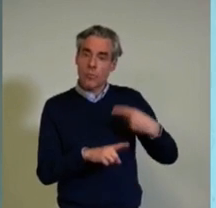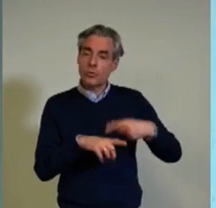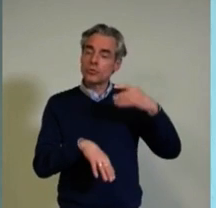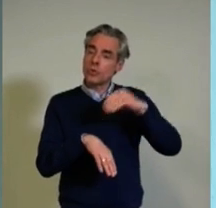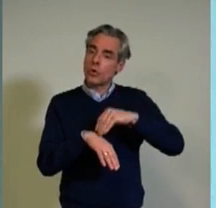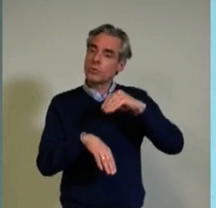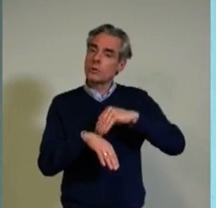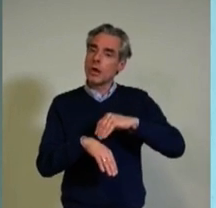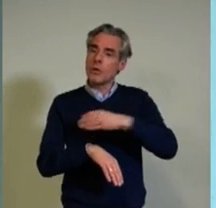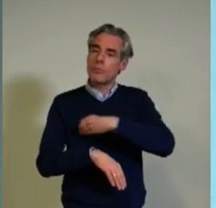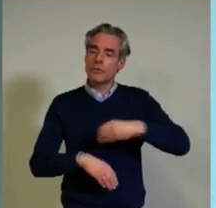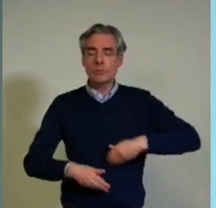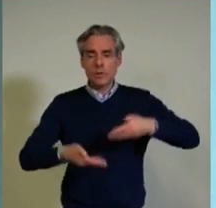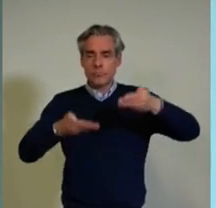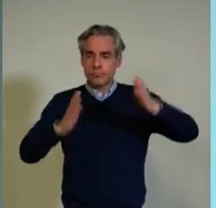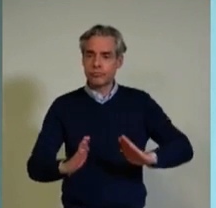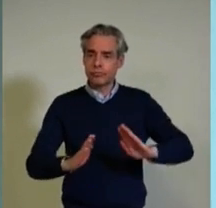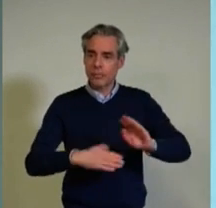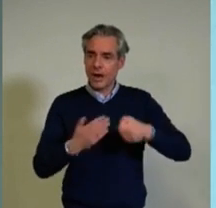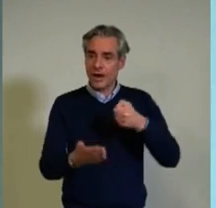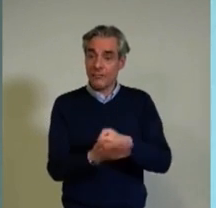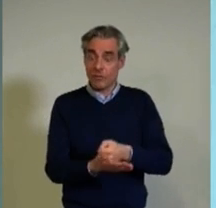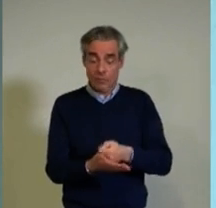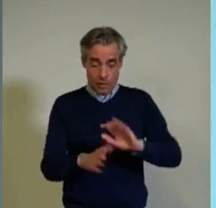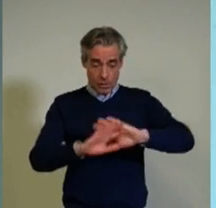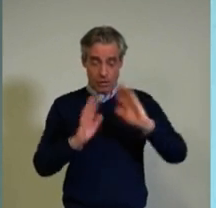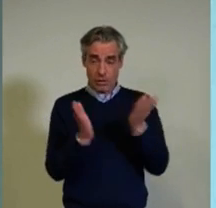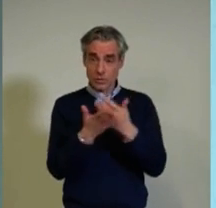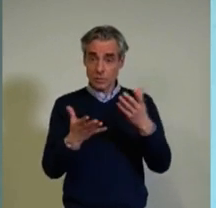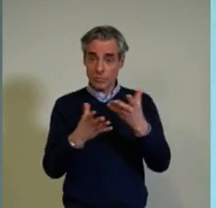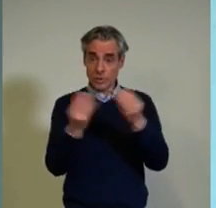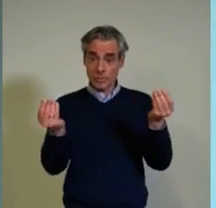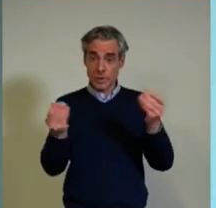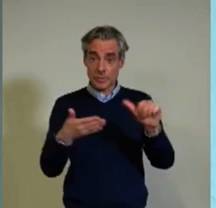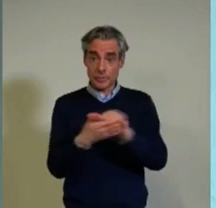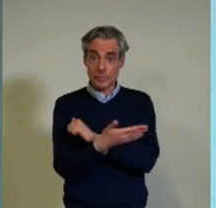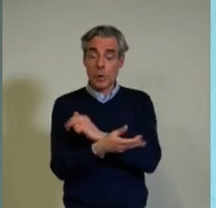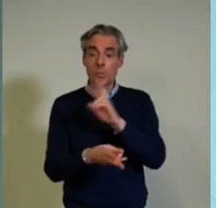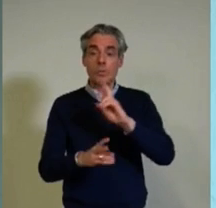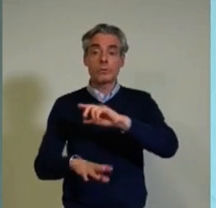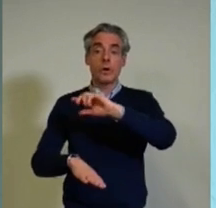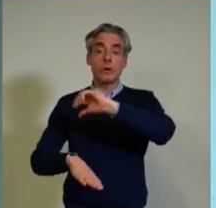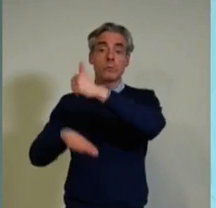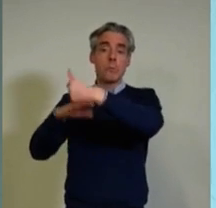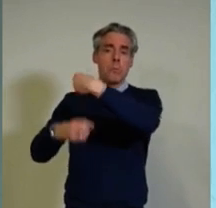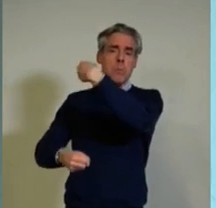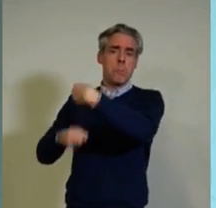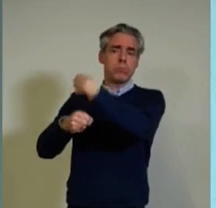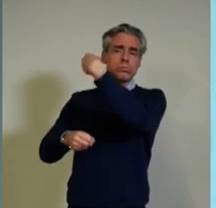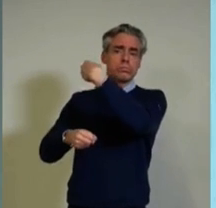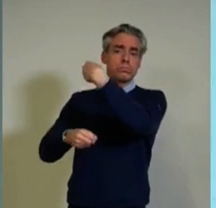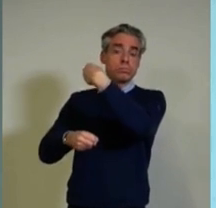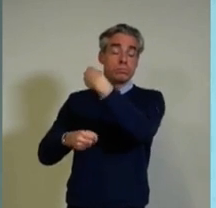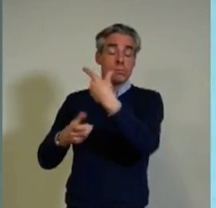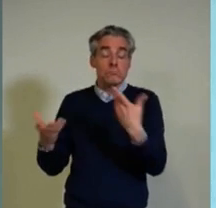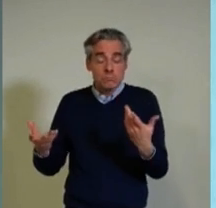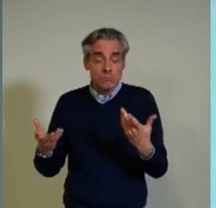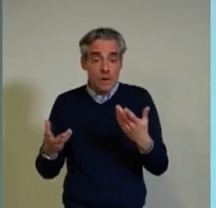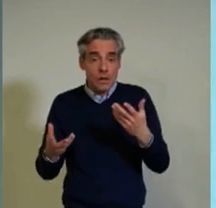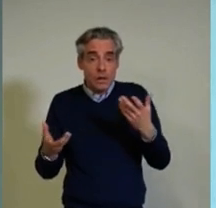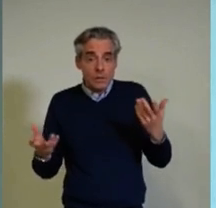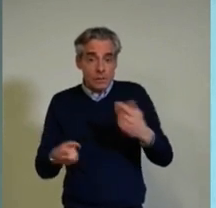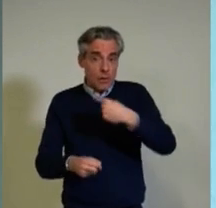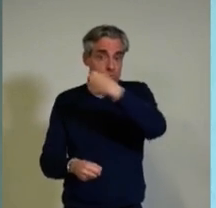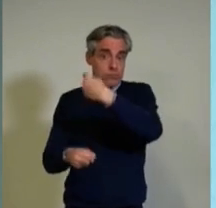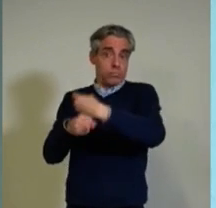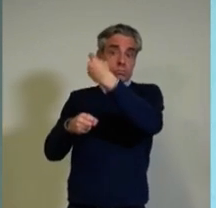mot. Tout ça a disparu. Donc on peut se retrouver sous un diktat, même objectif, mais un